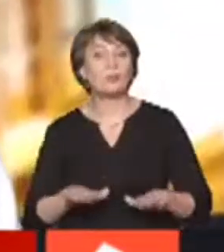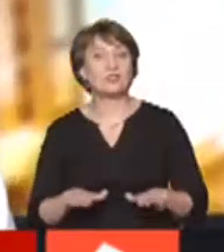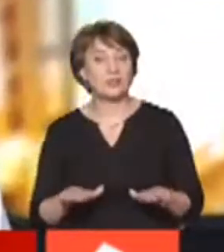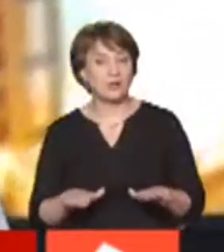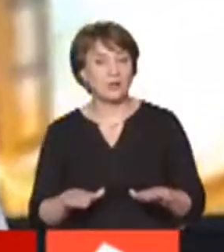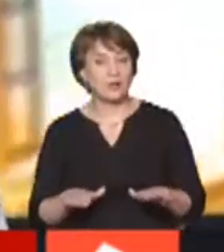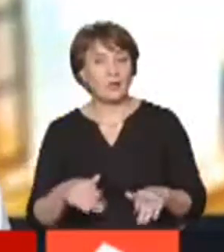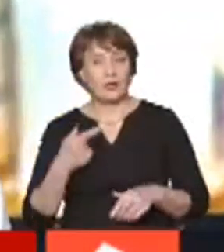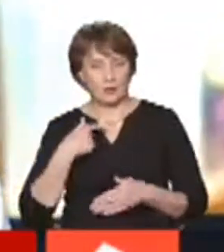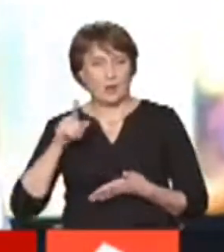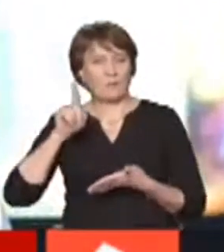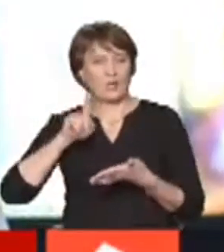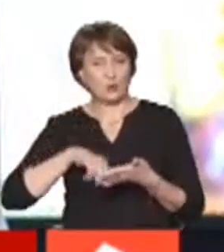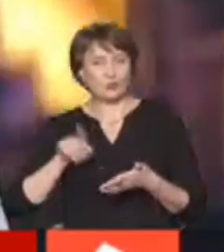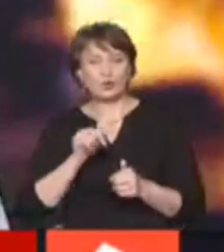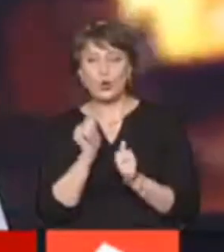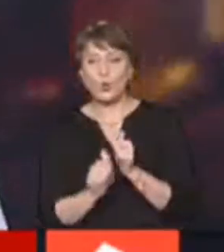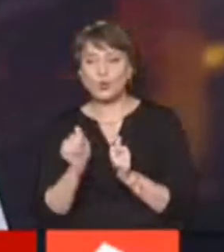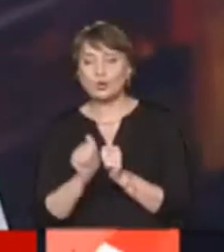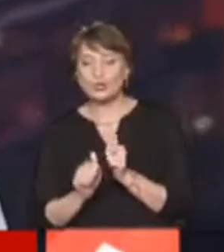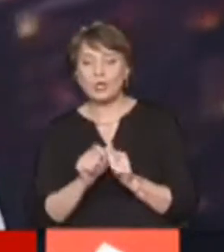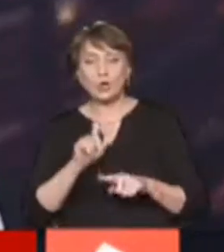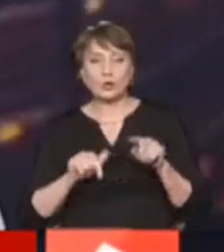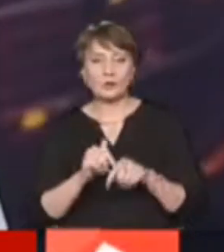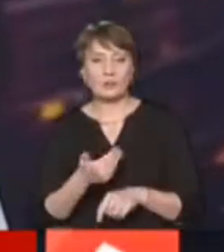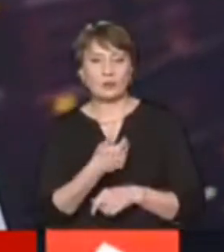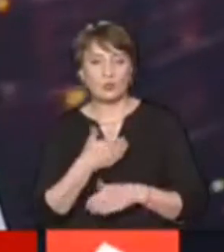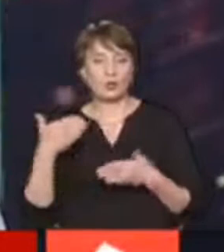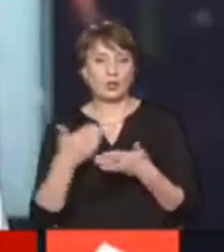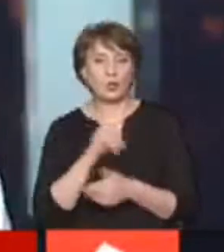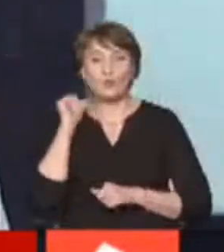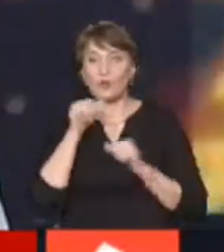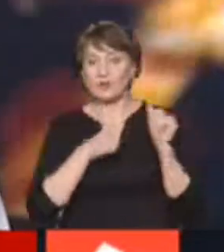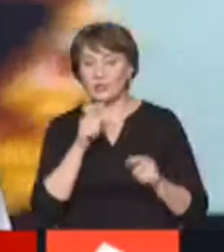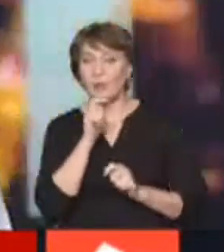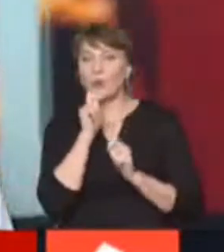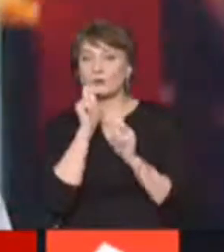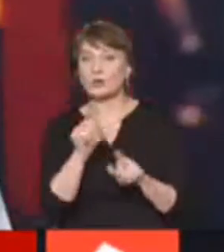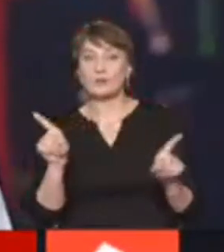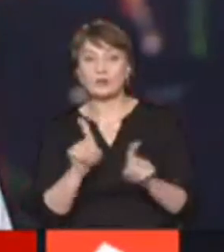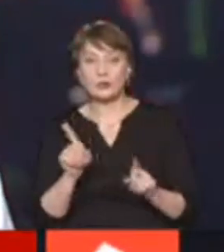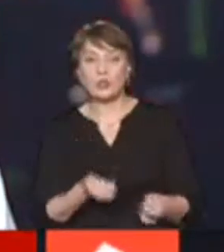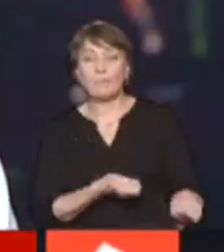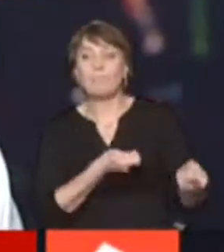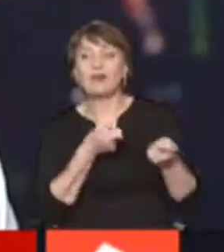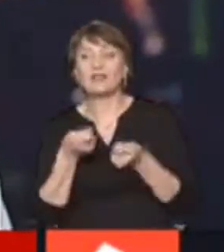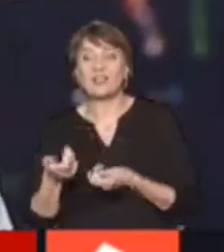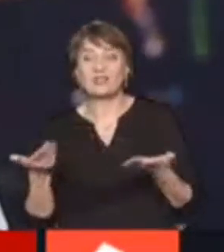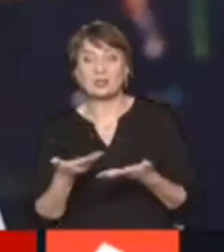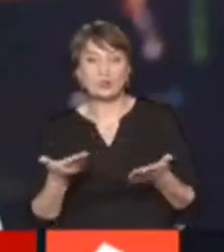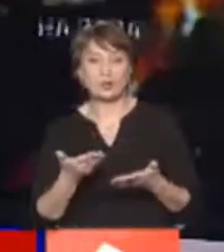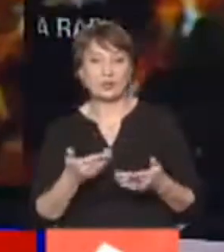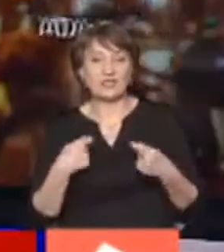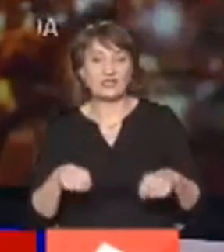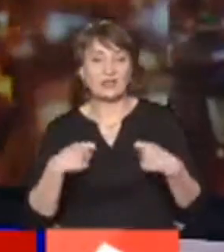І я переконаний, що кожна родина хоче на Новий рік подарувати щось і принести з міської ярмарки, яка буде